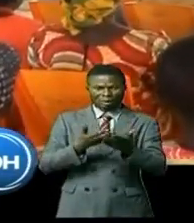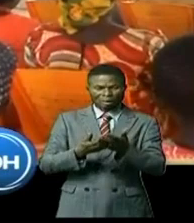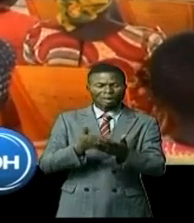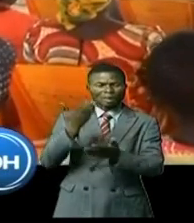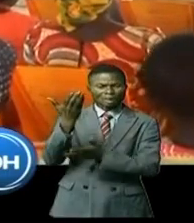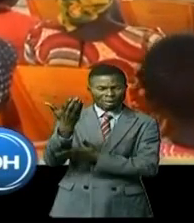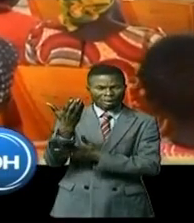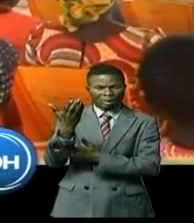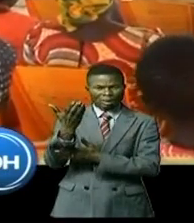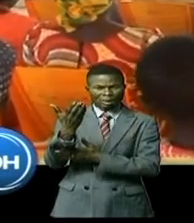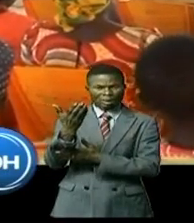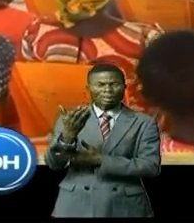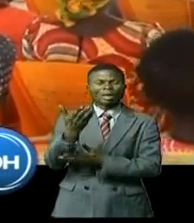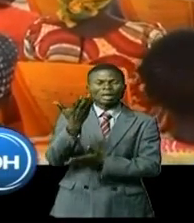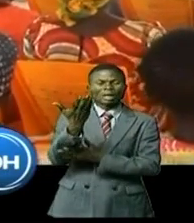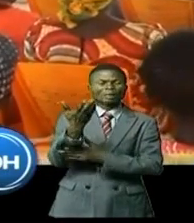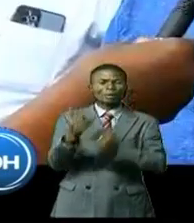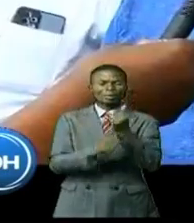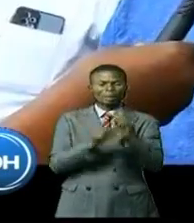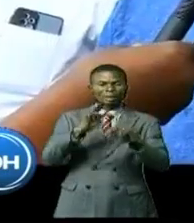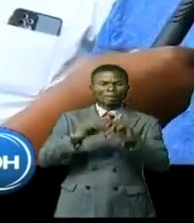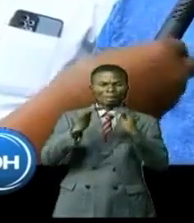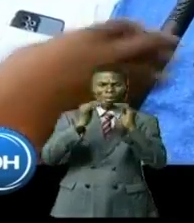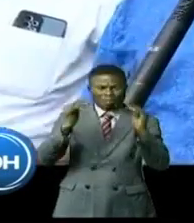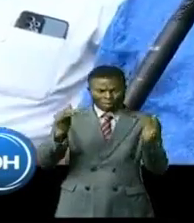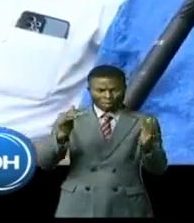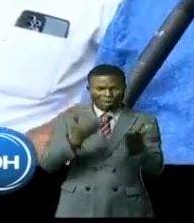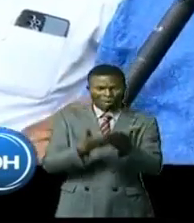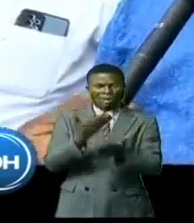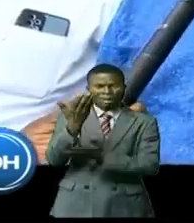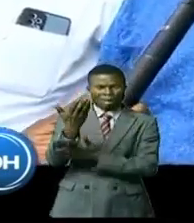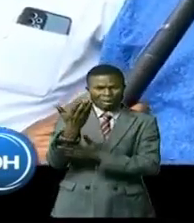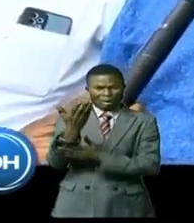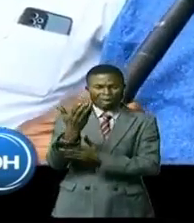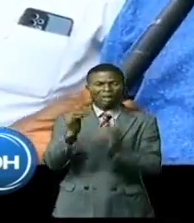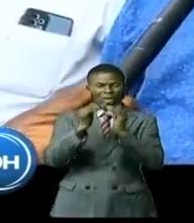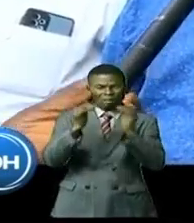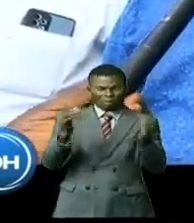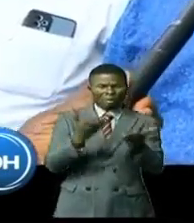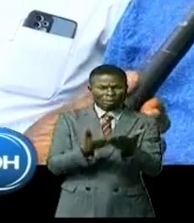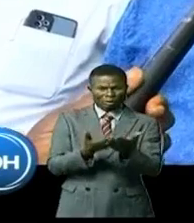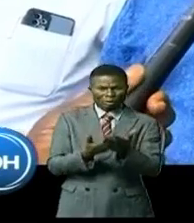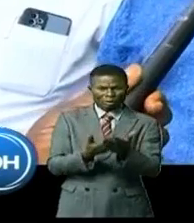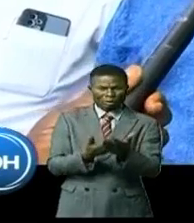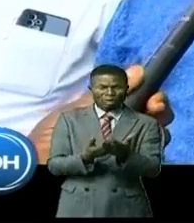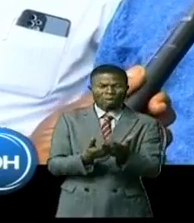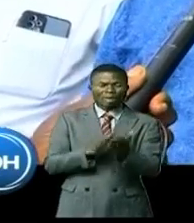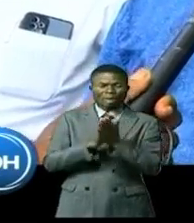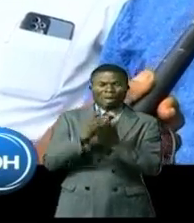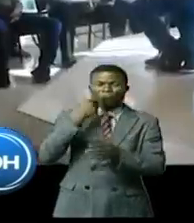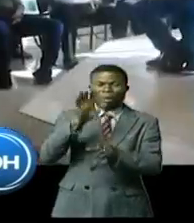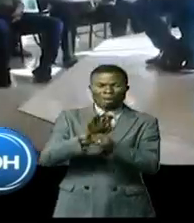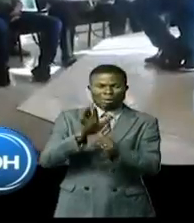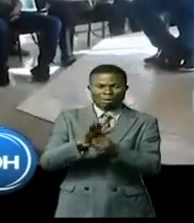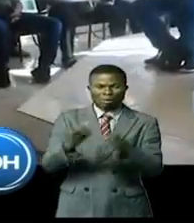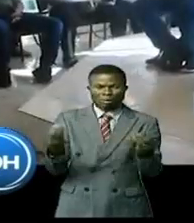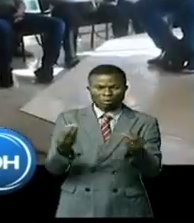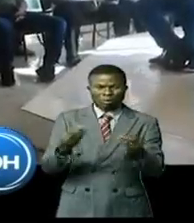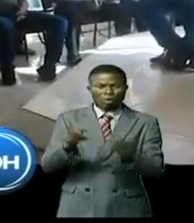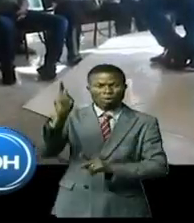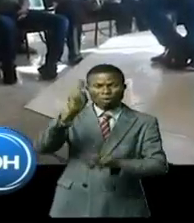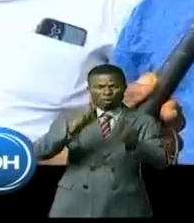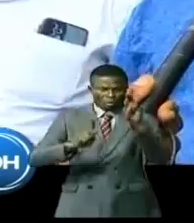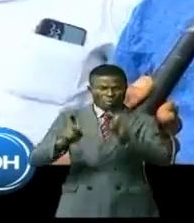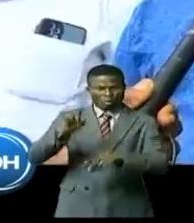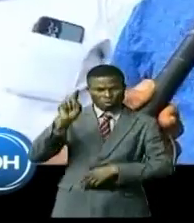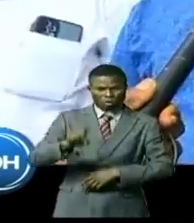appel à l'apaisement, un appel au calme et un appel à la paix. Et j'ai beaucoup plus insisté sur le fait que la population